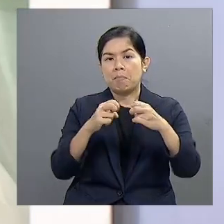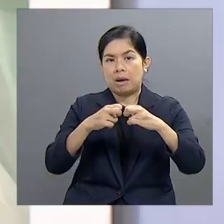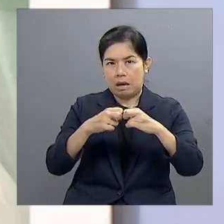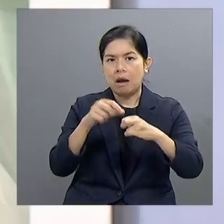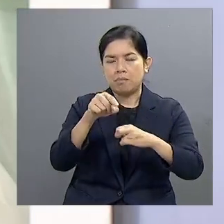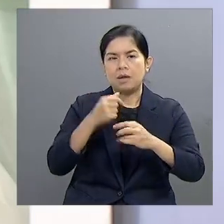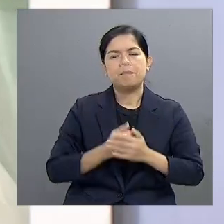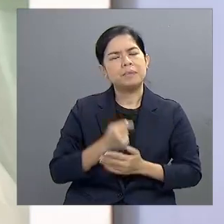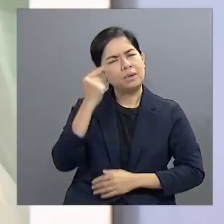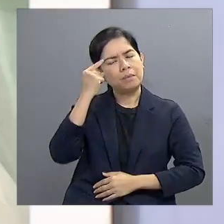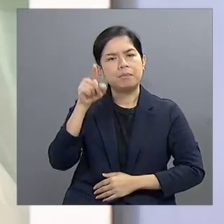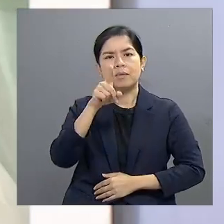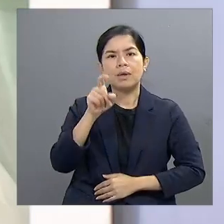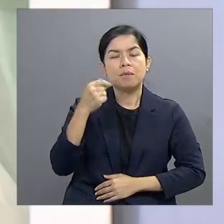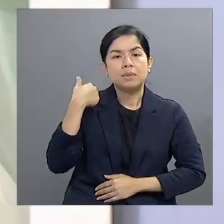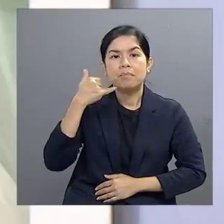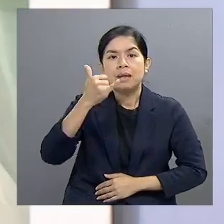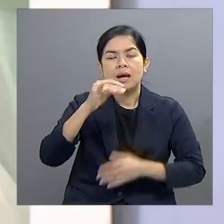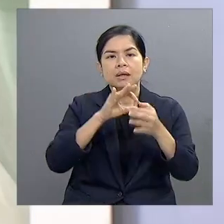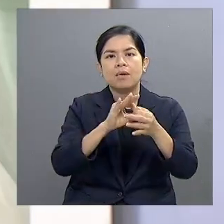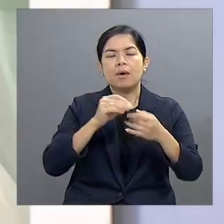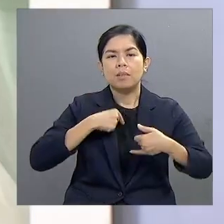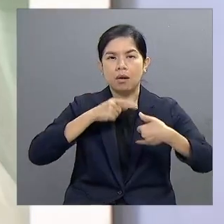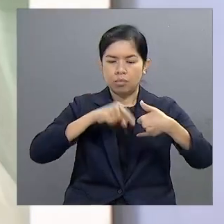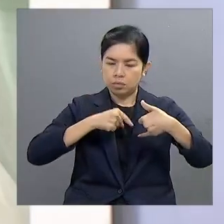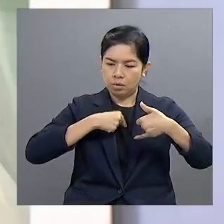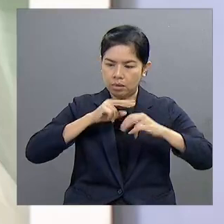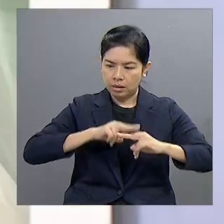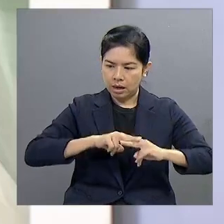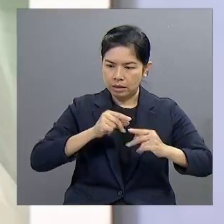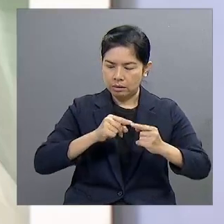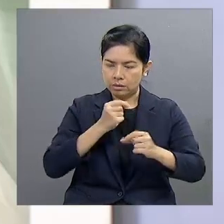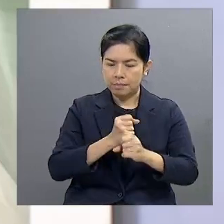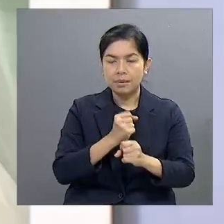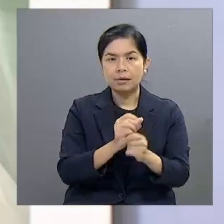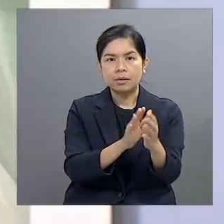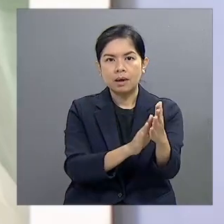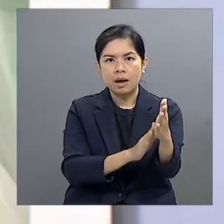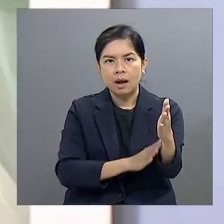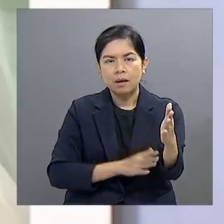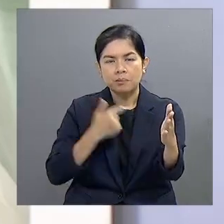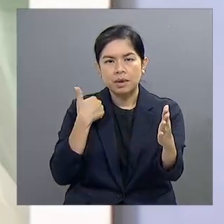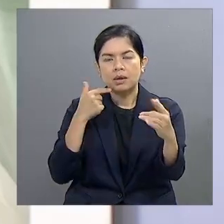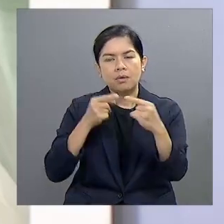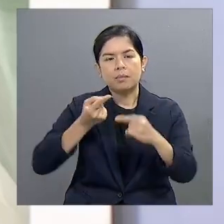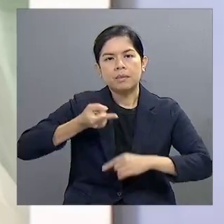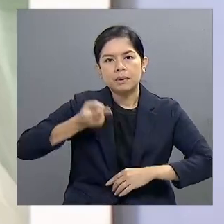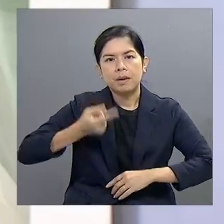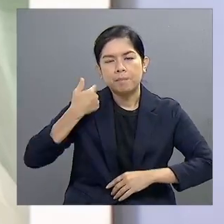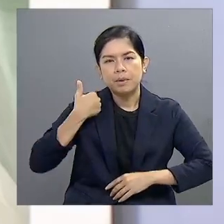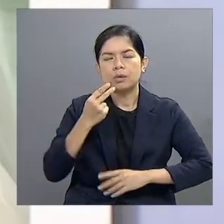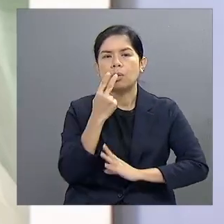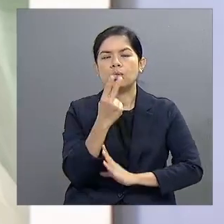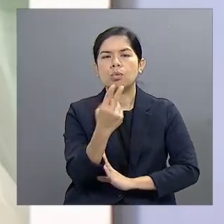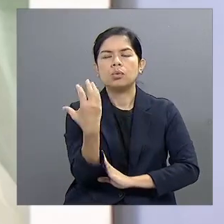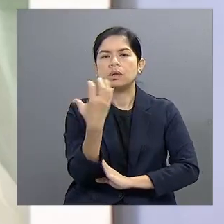เรื่องของการใช้ชีวิตที่เราอาจจะต้องนั่งทำอะไรนานๆนั่งทำงานนานๆหรือว่านั่งใช้ชีวิตนะคะนั่งทำดูซีรีส์ดูหนังกันไป